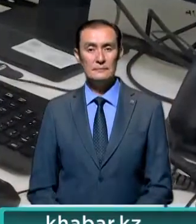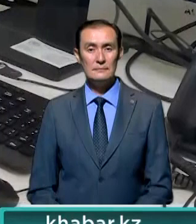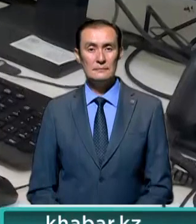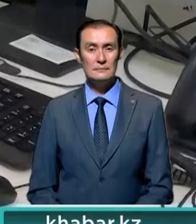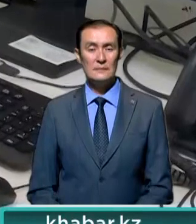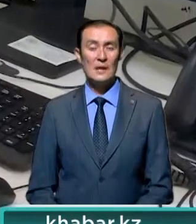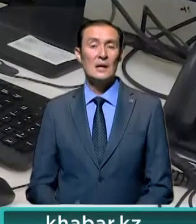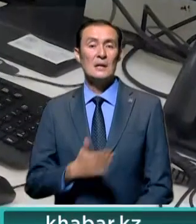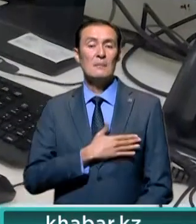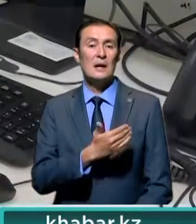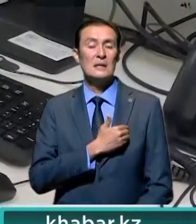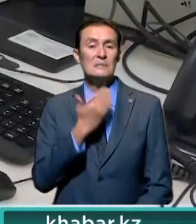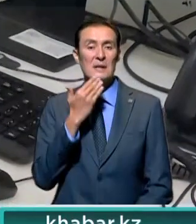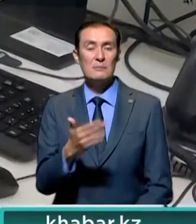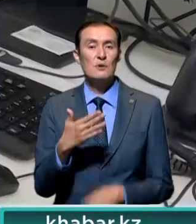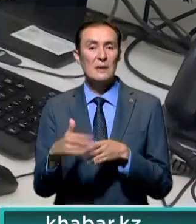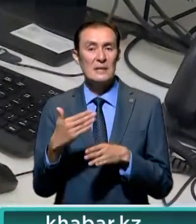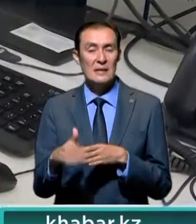Я бы хотела узнать по ипотеке